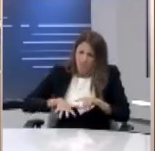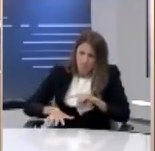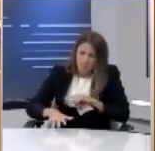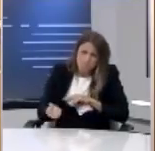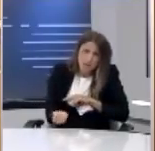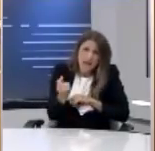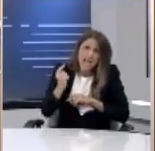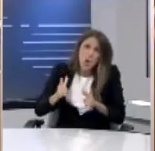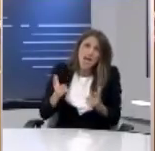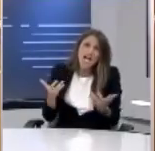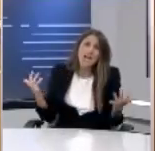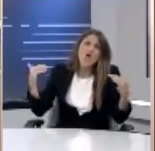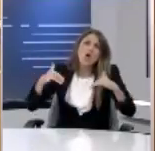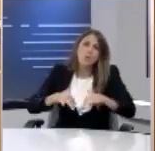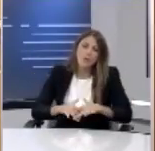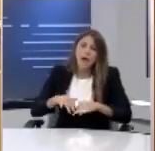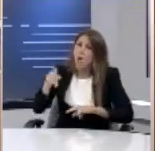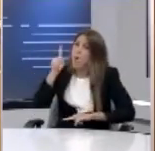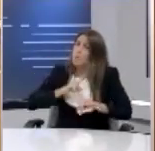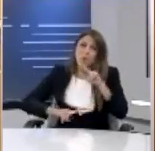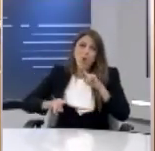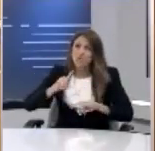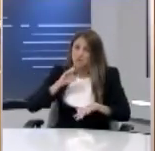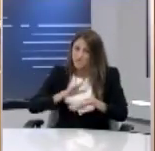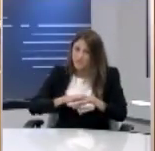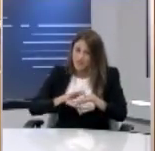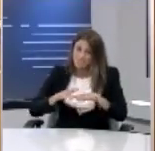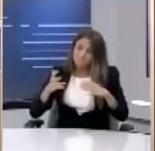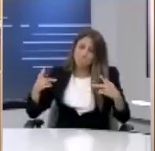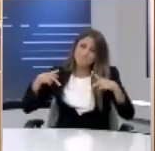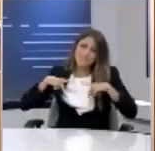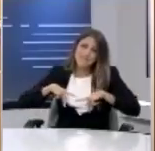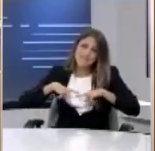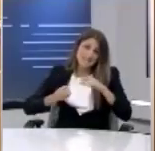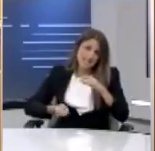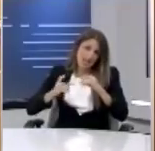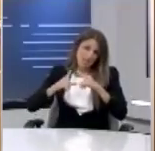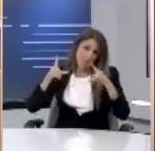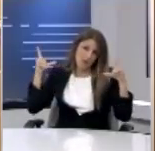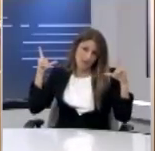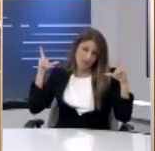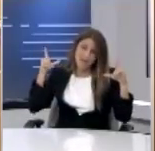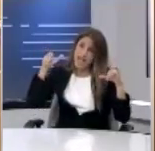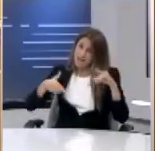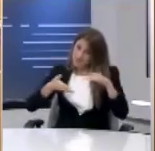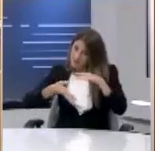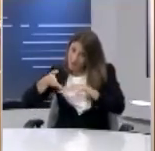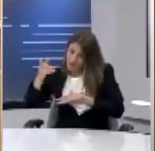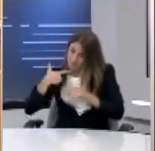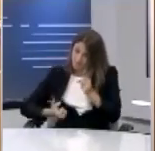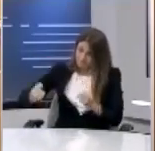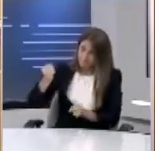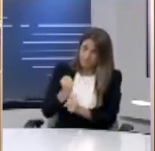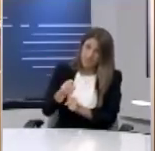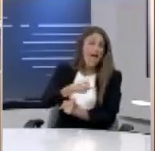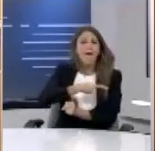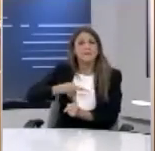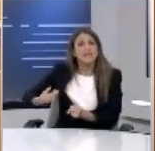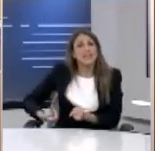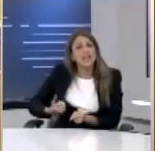και μας αφήσατε εμάς να βγάλουμε το φίλι από την τρύπα. Ο κίνδυνος να μετατραπούμε τότε